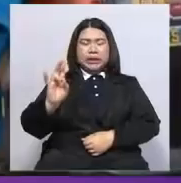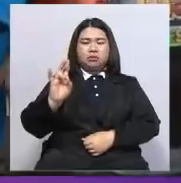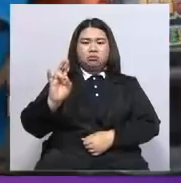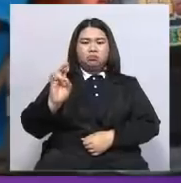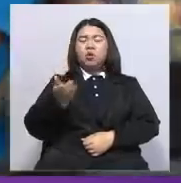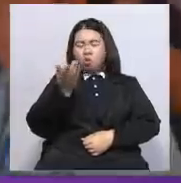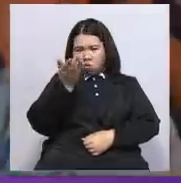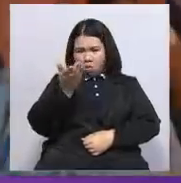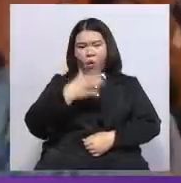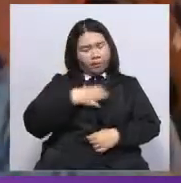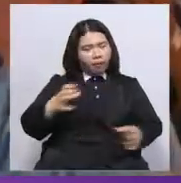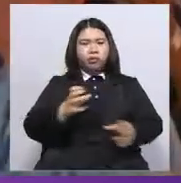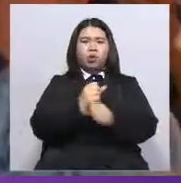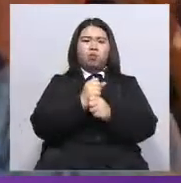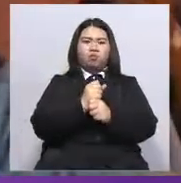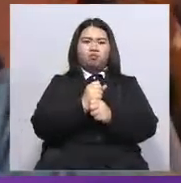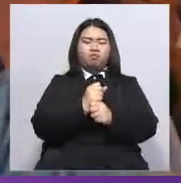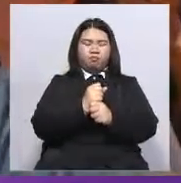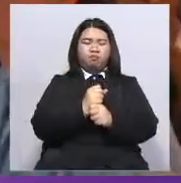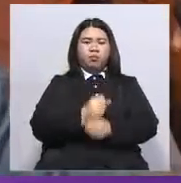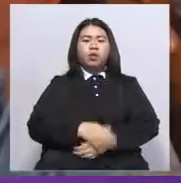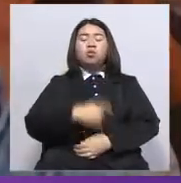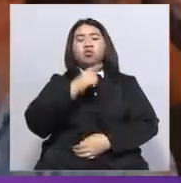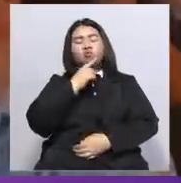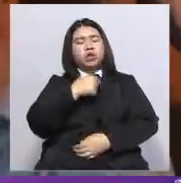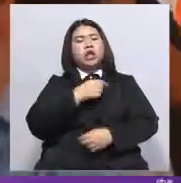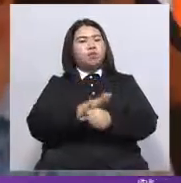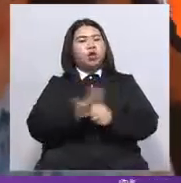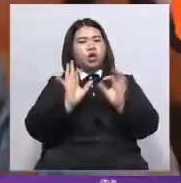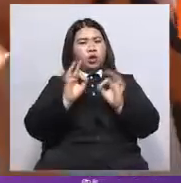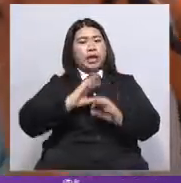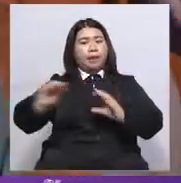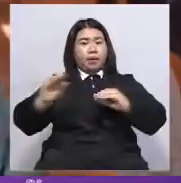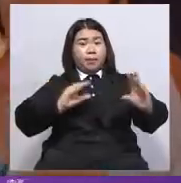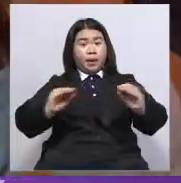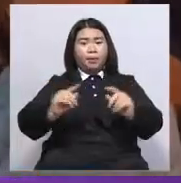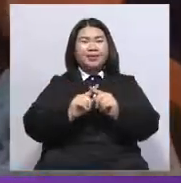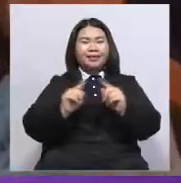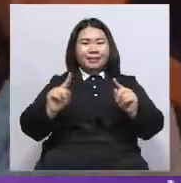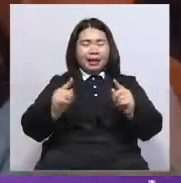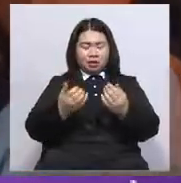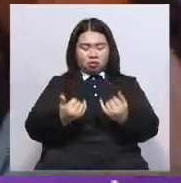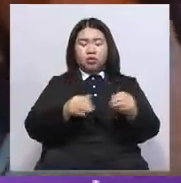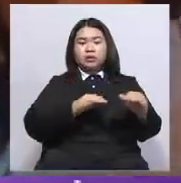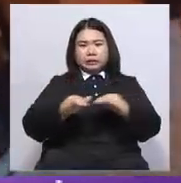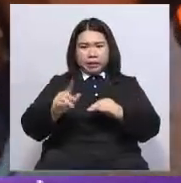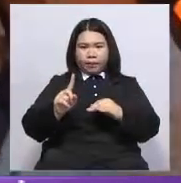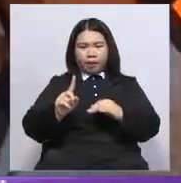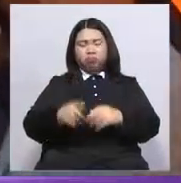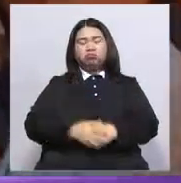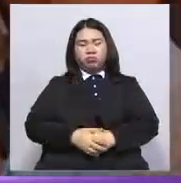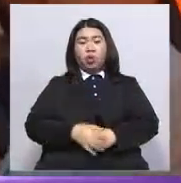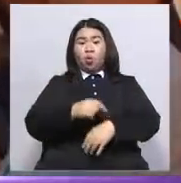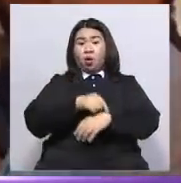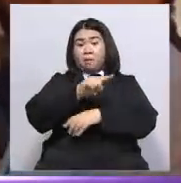ขอข้อยุติตามความเหมาะสมถ้าพอใจแล้วพวกเขาก็จะกลับแต่นอกจากนี้ค่ะเขาก็เตรียมที่จะเคลื่อนขบวนนะคะใน